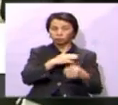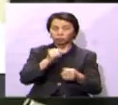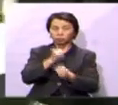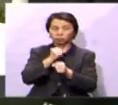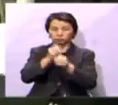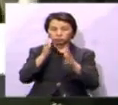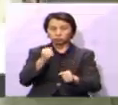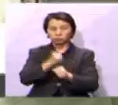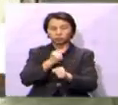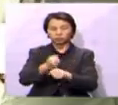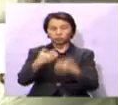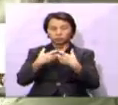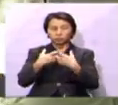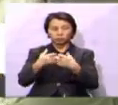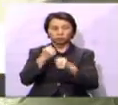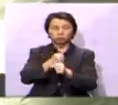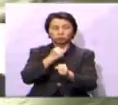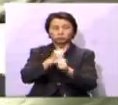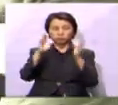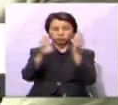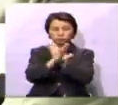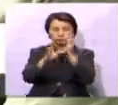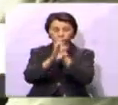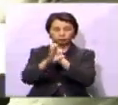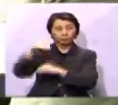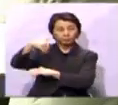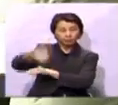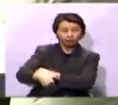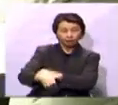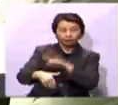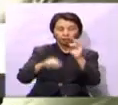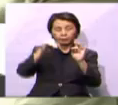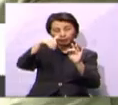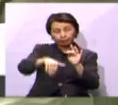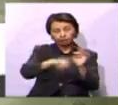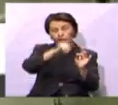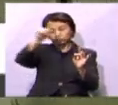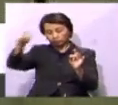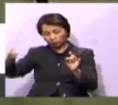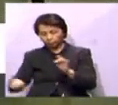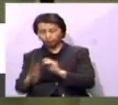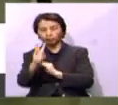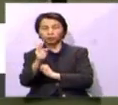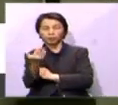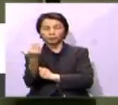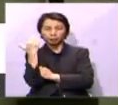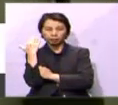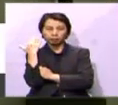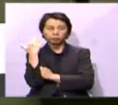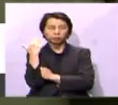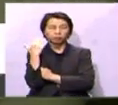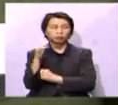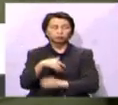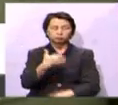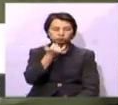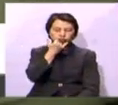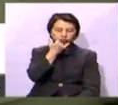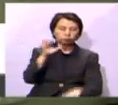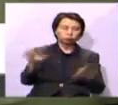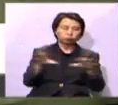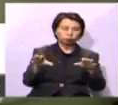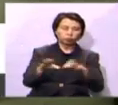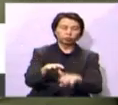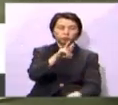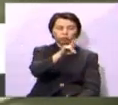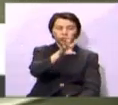operator pengeluaran untuk bekerja shift malam, iaitu dari 8 malam sehingga 6 pagi keesokan. Kesalahan itu dilakukan